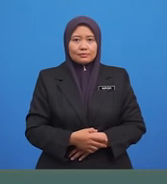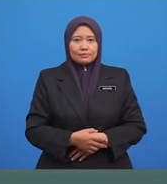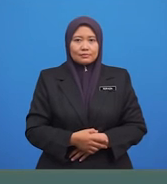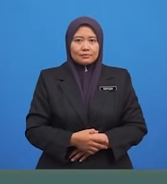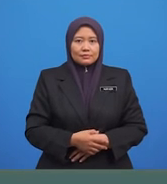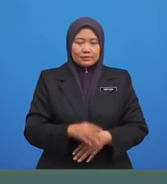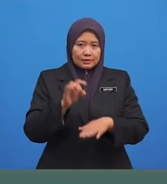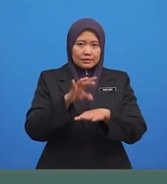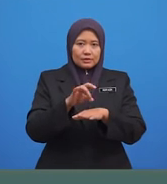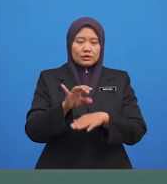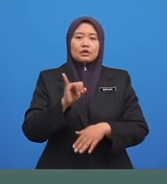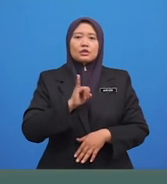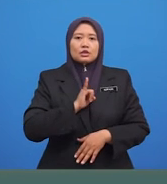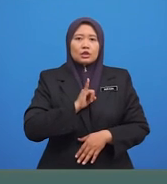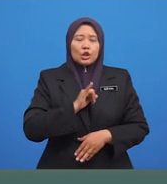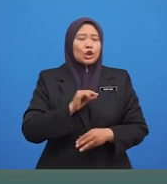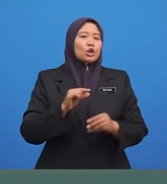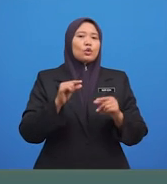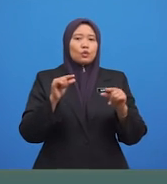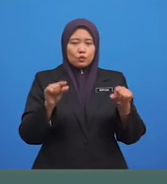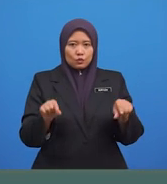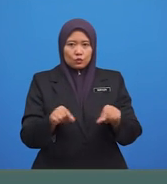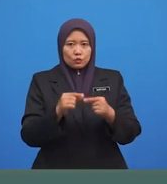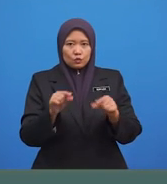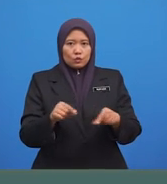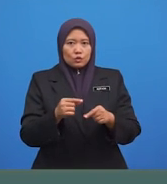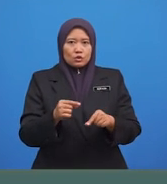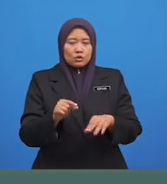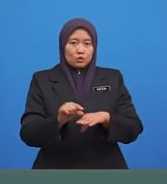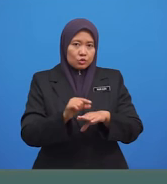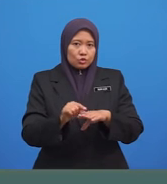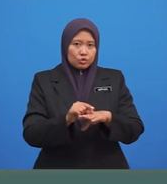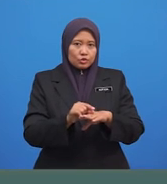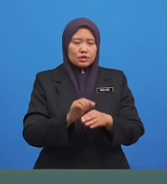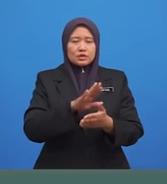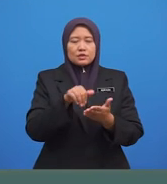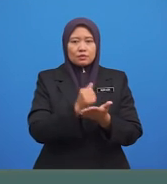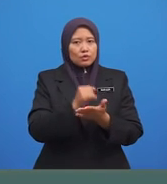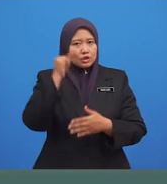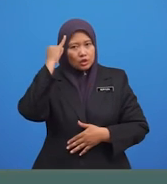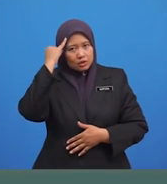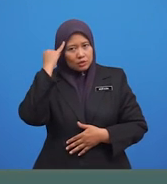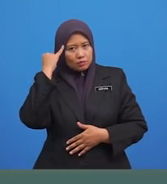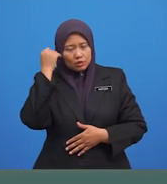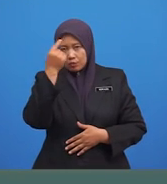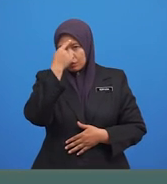Pesanan cikgu, gunakanlah segala ilmu yang dipelajari hari ini untuk kegunaan